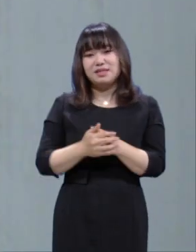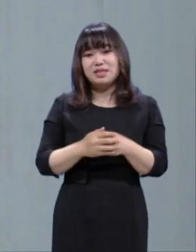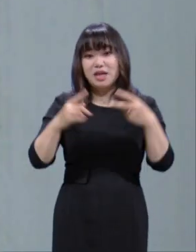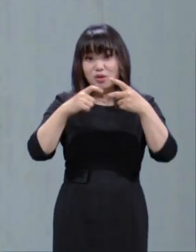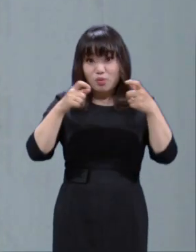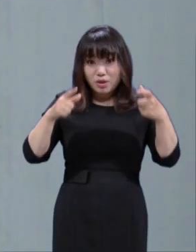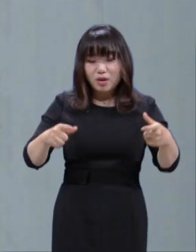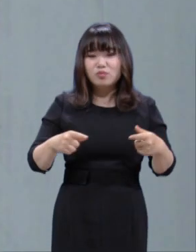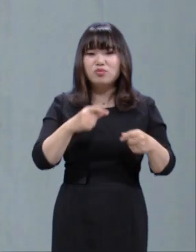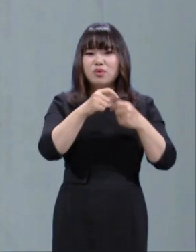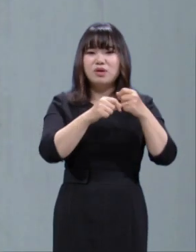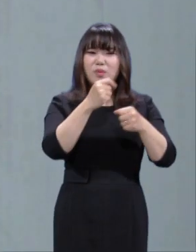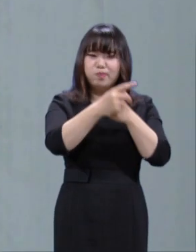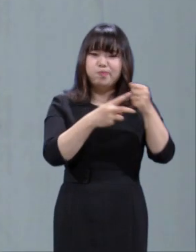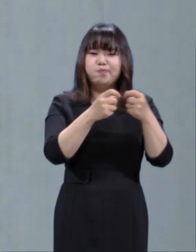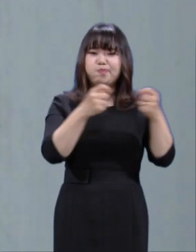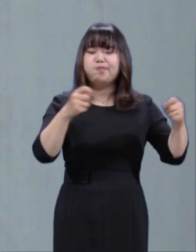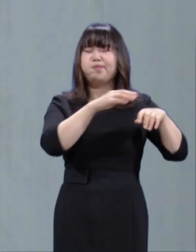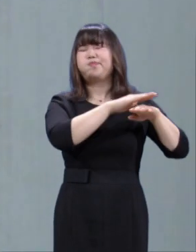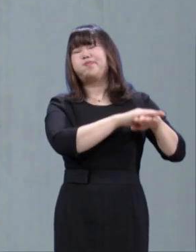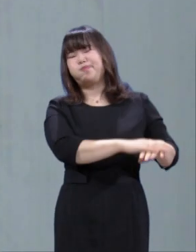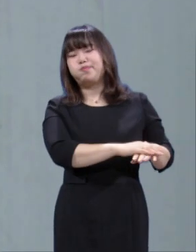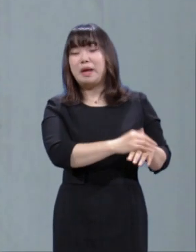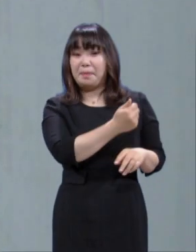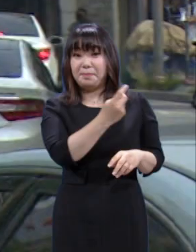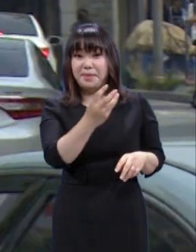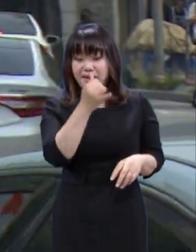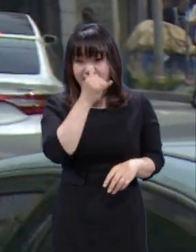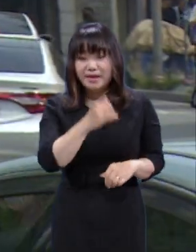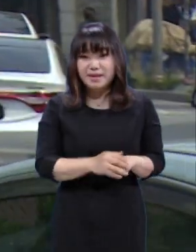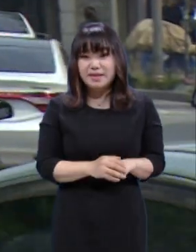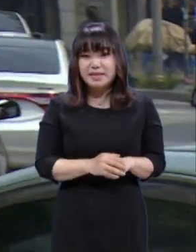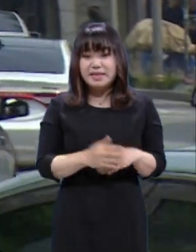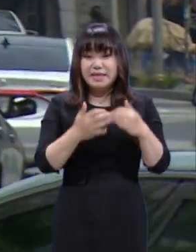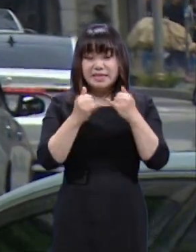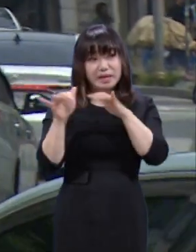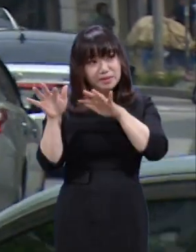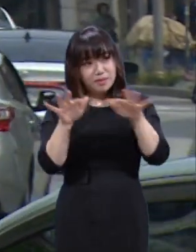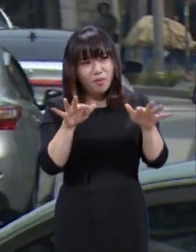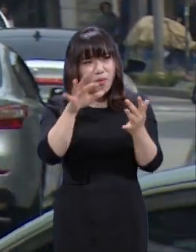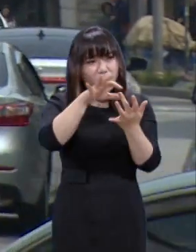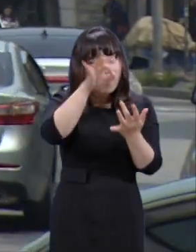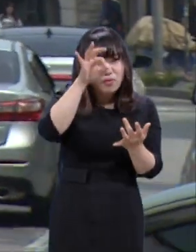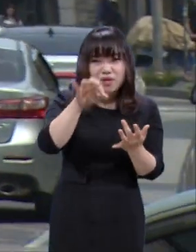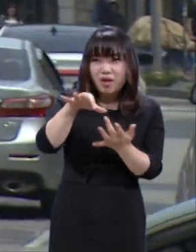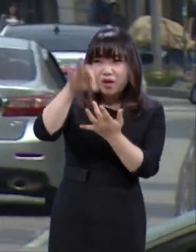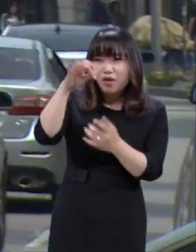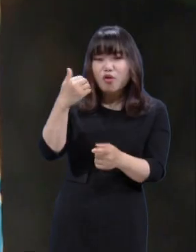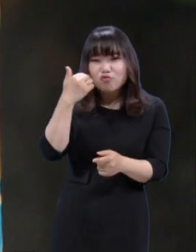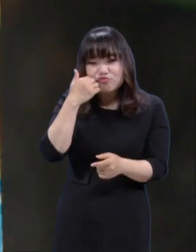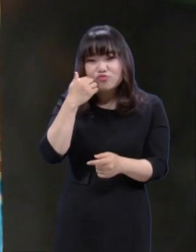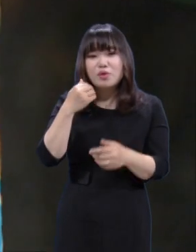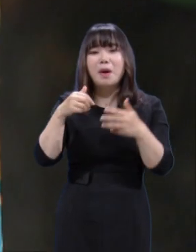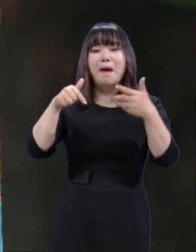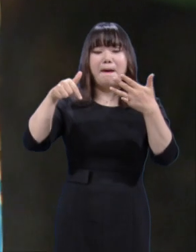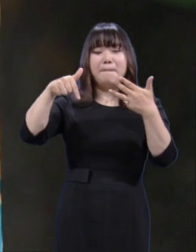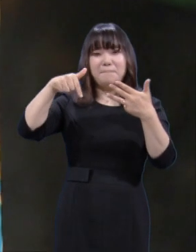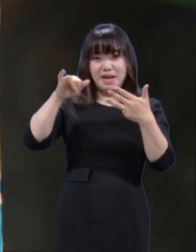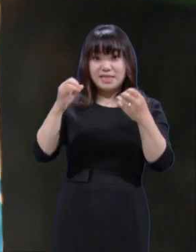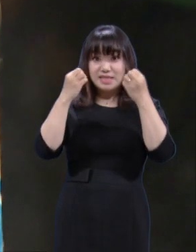동대문구의 해묵은 숙제로 자리해온 현안 사안들. 구민의 선택으로 결정될 민선 8기